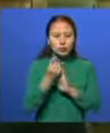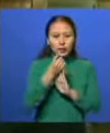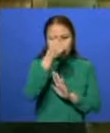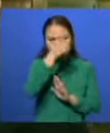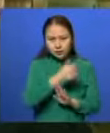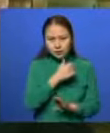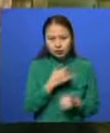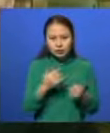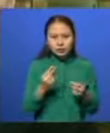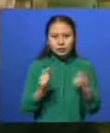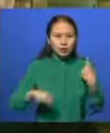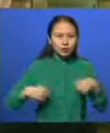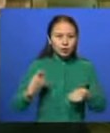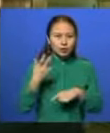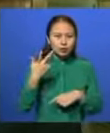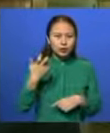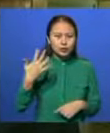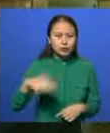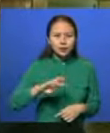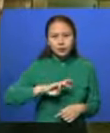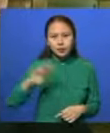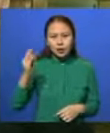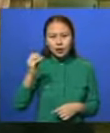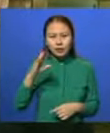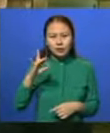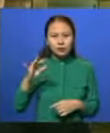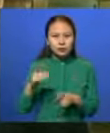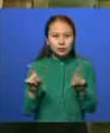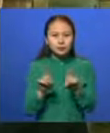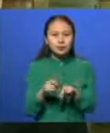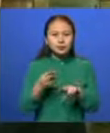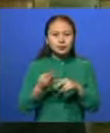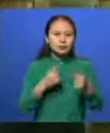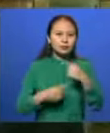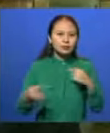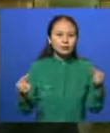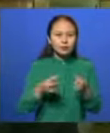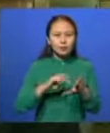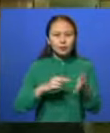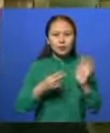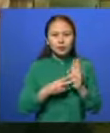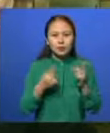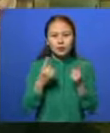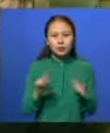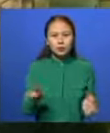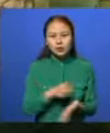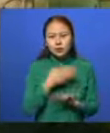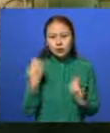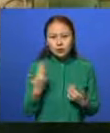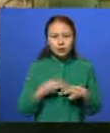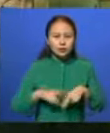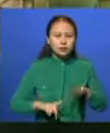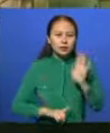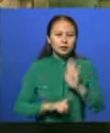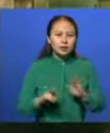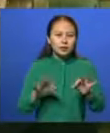кетті. Шығын көлемі 350 миллион еуроға жетіп қалды. Осы жағдайда қайта құрылымдау жоспарынан басқа амал жоқ. Мұны тез арада іске